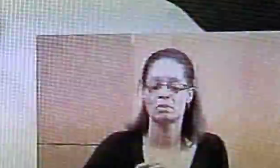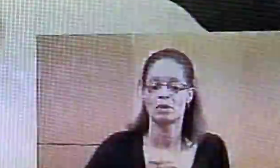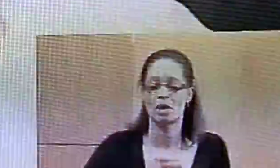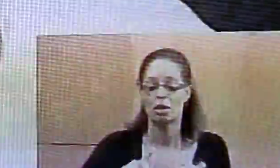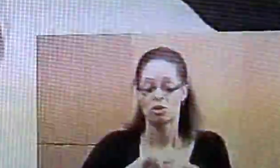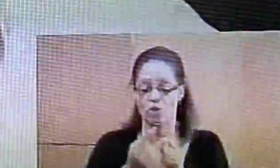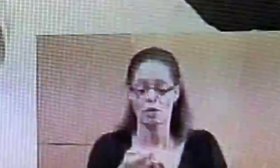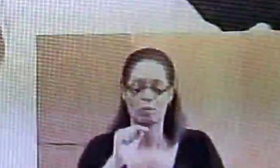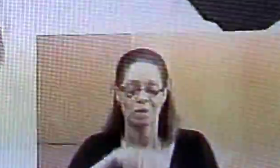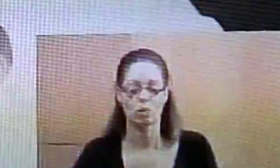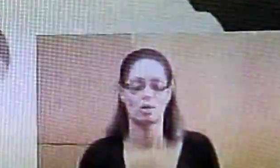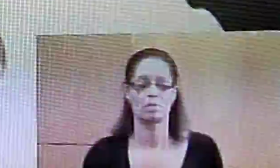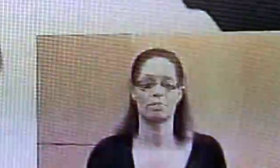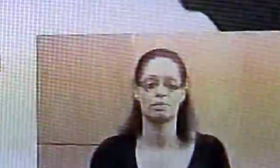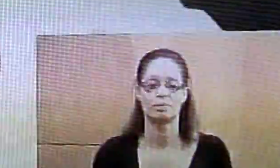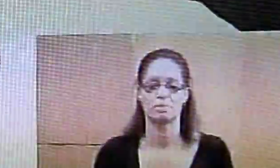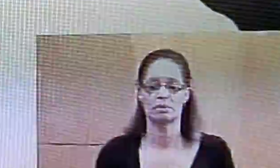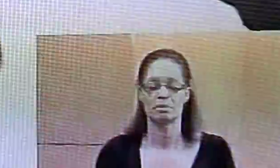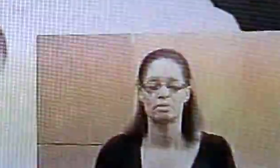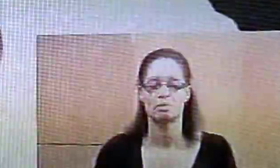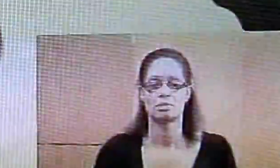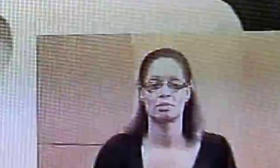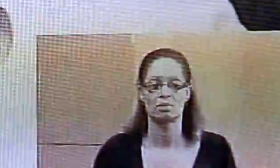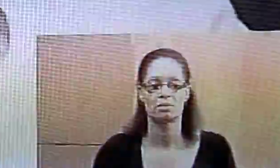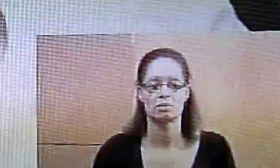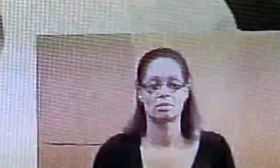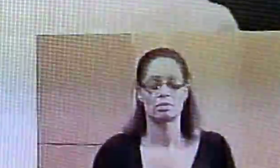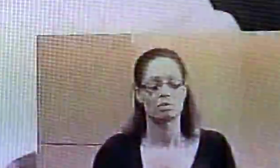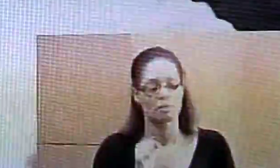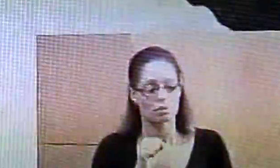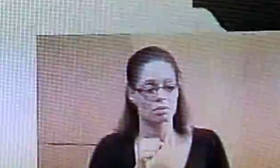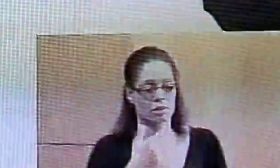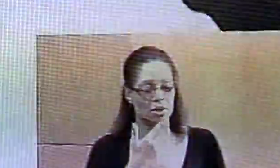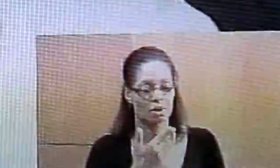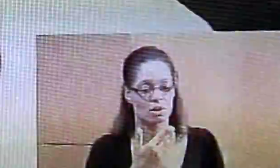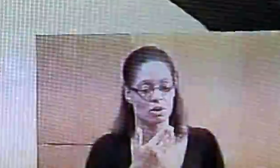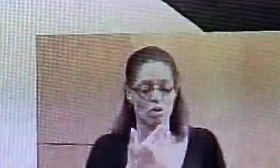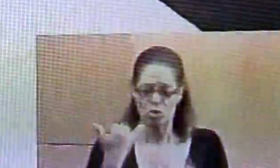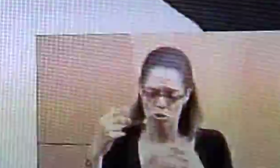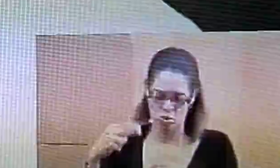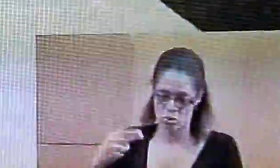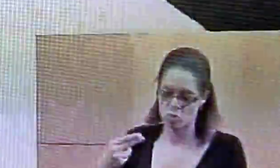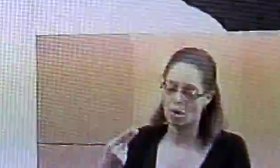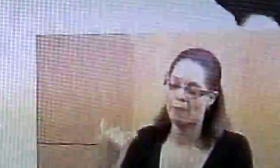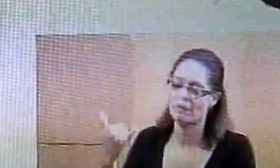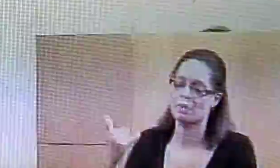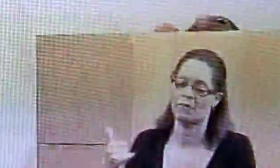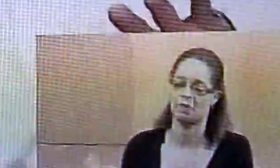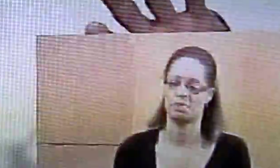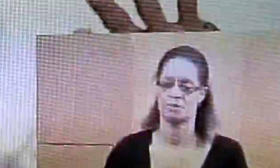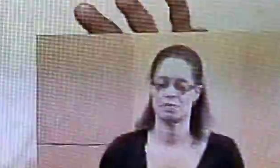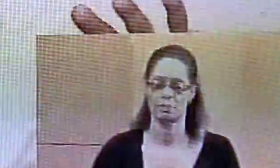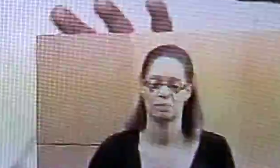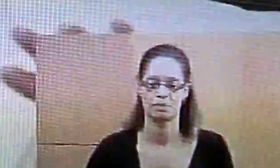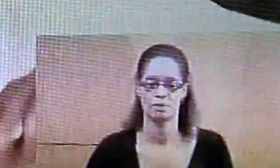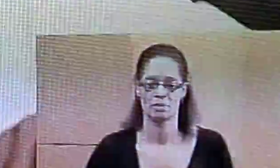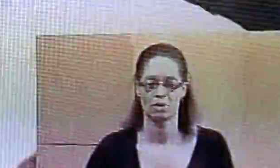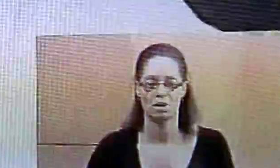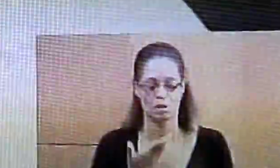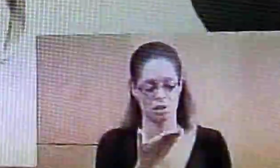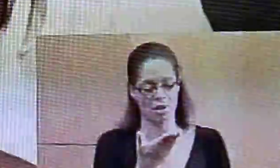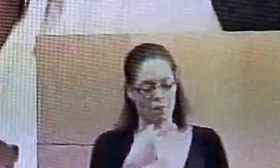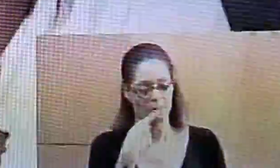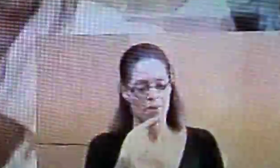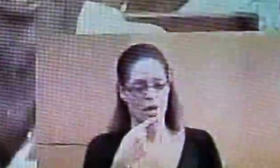devient obligatoire et en vigueur. Merci. Non, président, non. Ça fait, on est